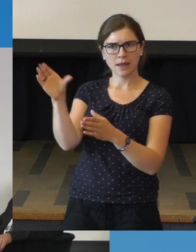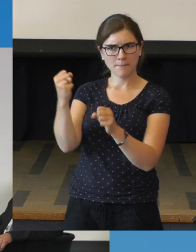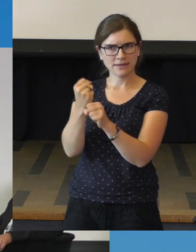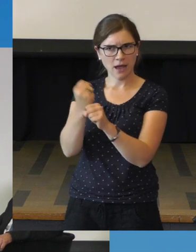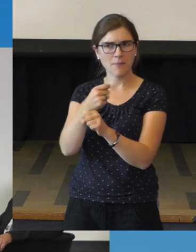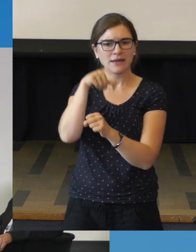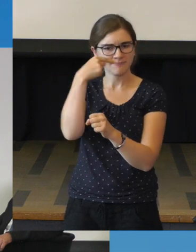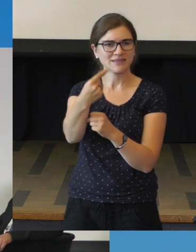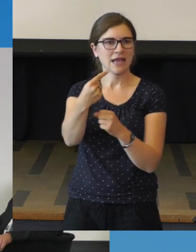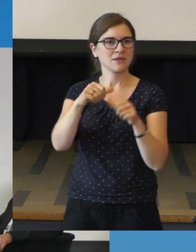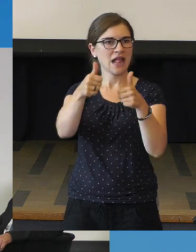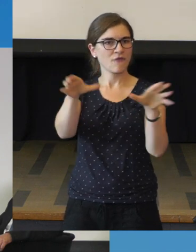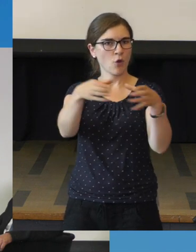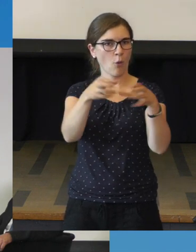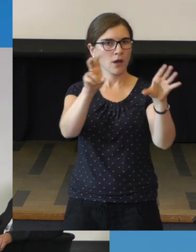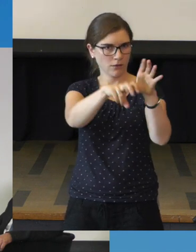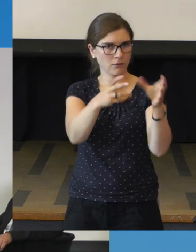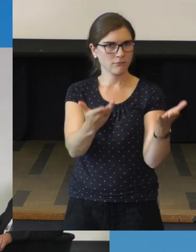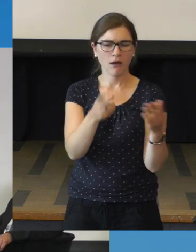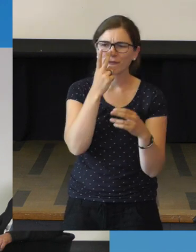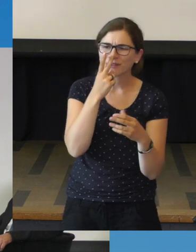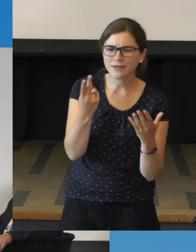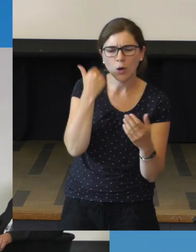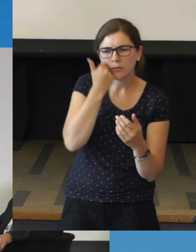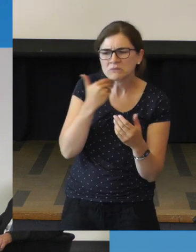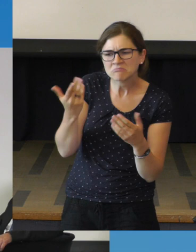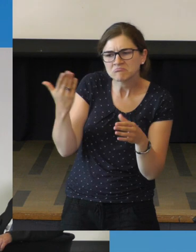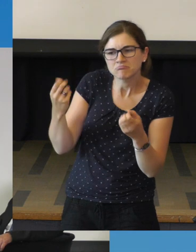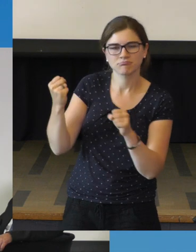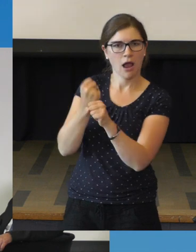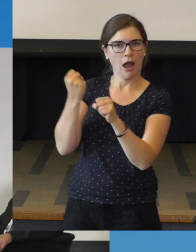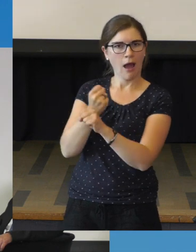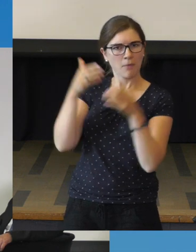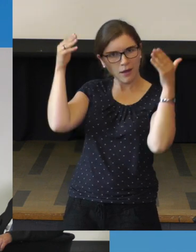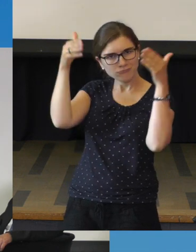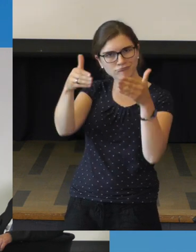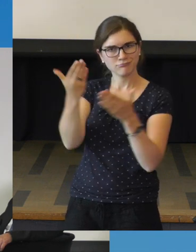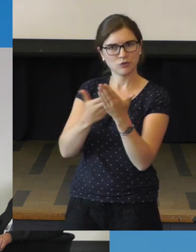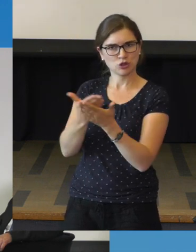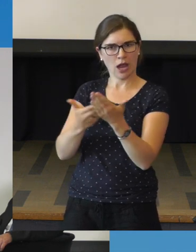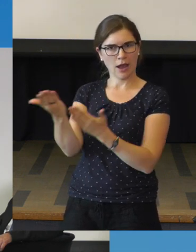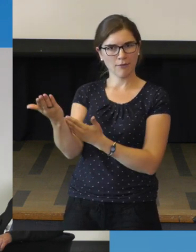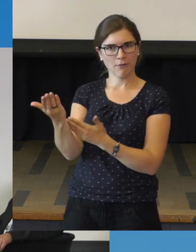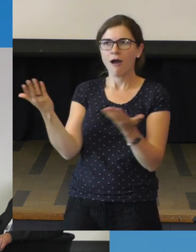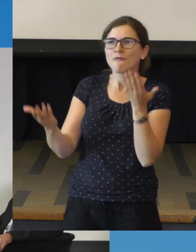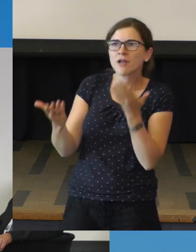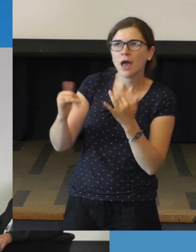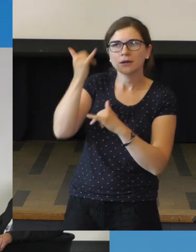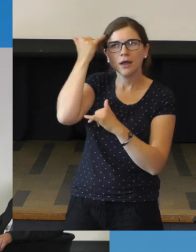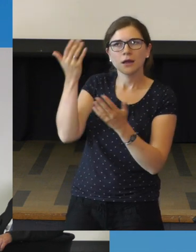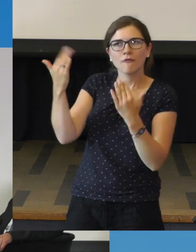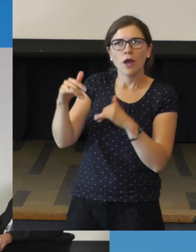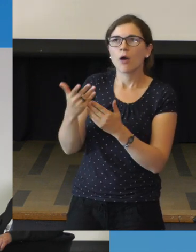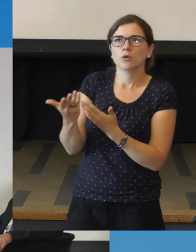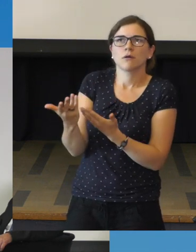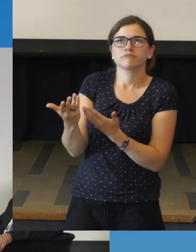dieser Selbsthilfegruppe. Schildern Sie uns doch mal ein bisschen die Arbeit der Selbsthilfegruppe, vielleicht wie Sie dazu gekommen sind und